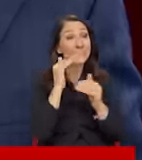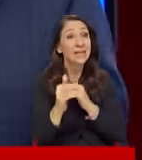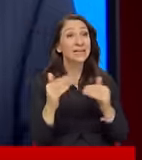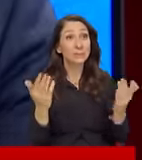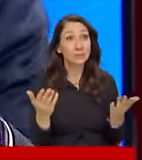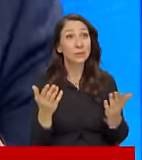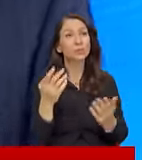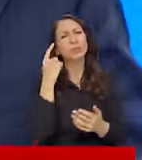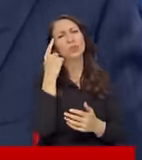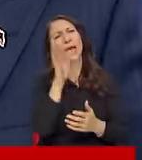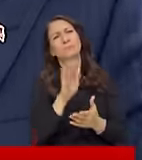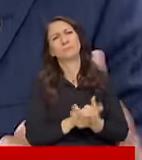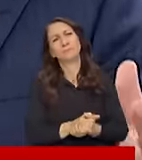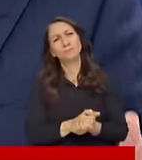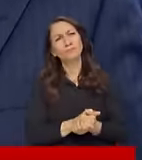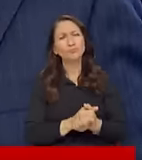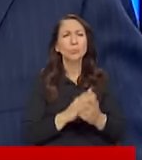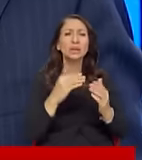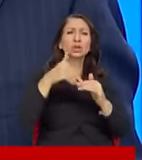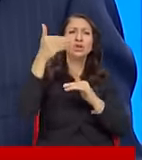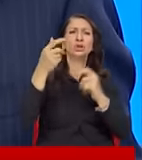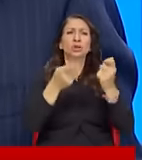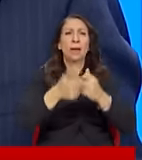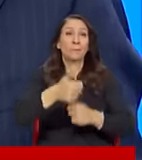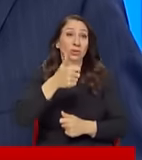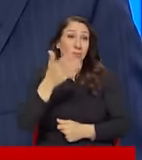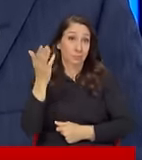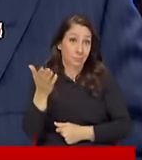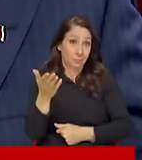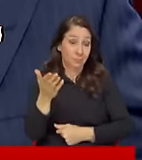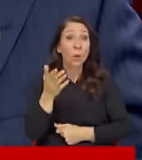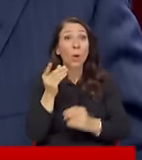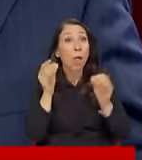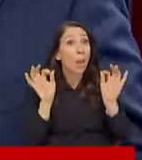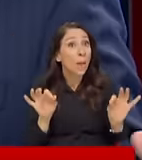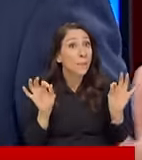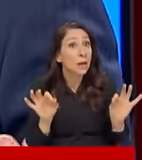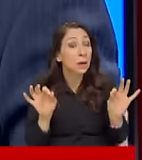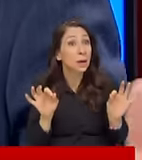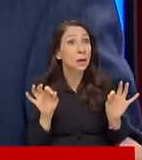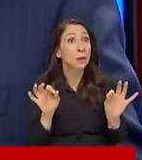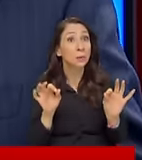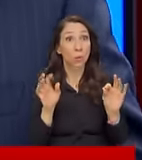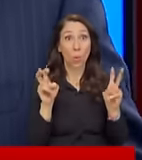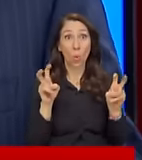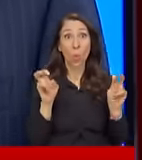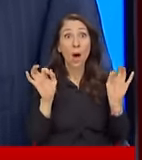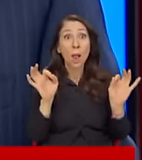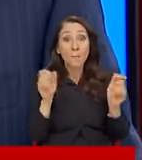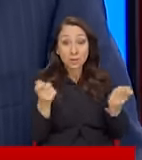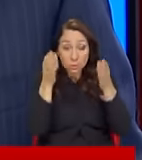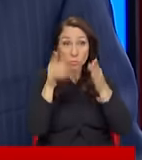şimdi düşünelim. Dış İlişkiler Bakanlığı. Ya o kadar önemli bir mevzi ki yani.